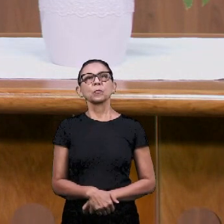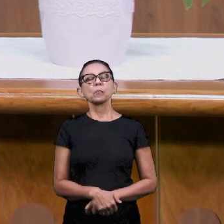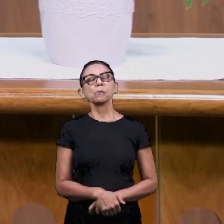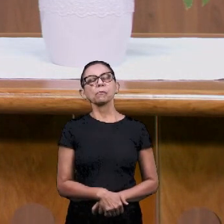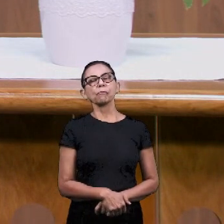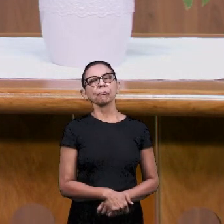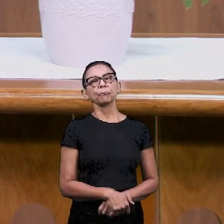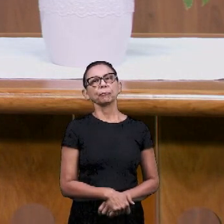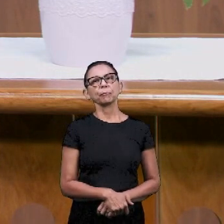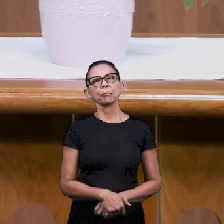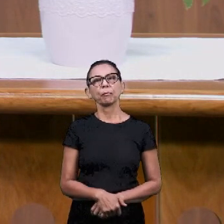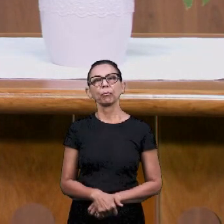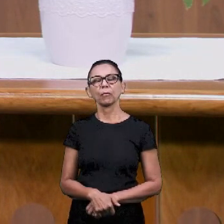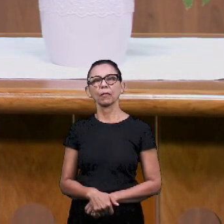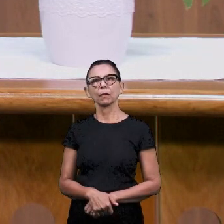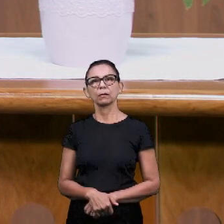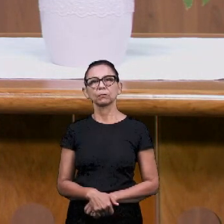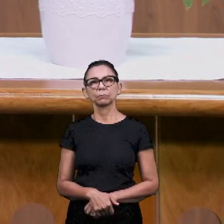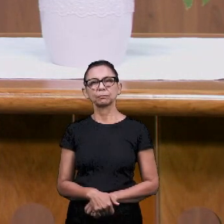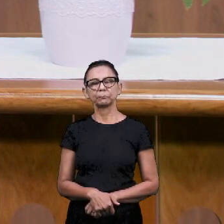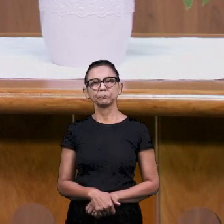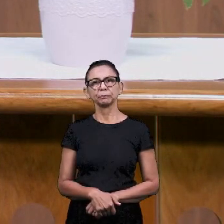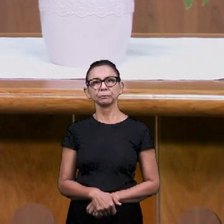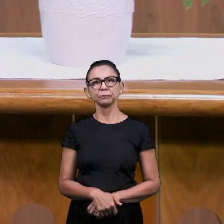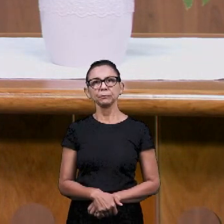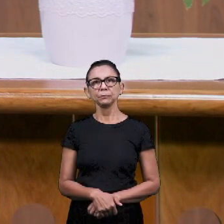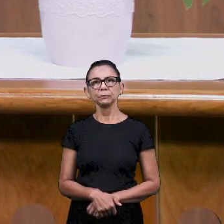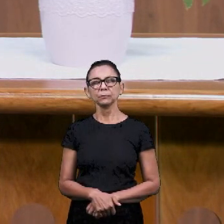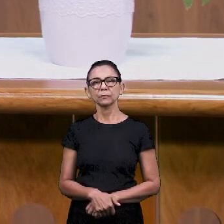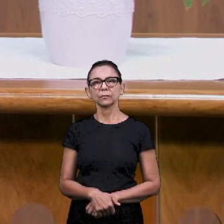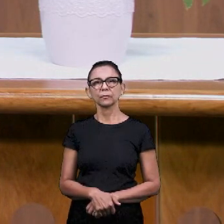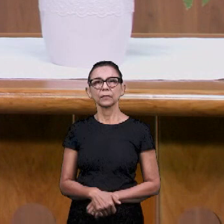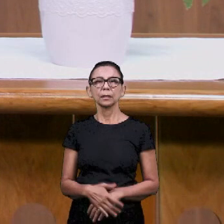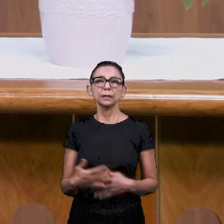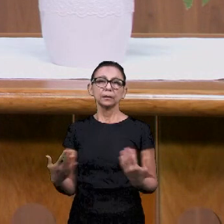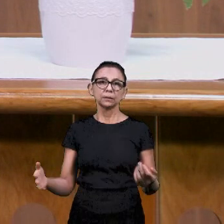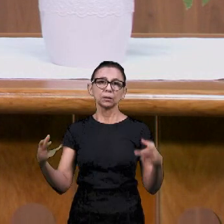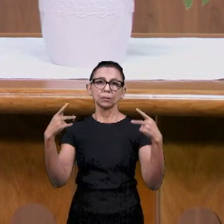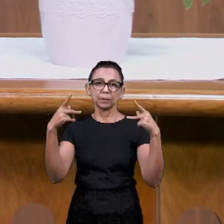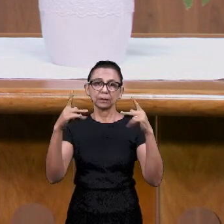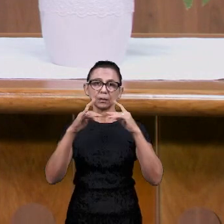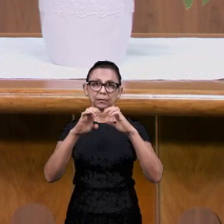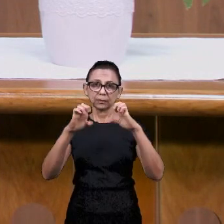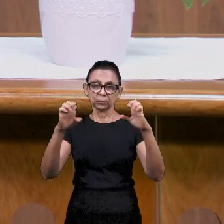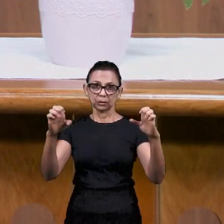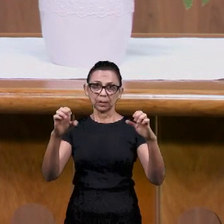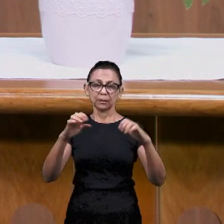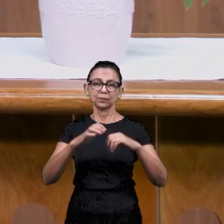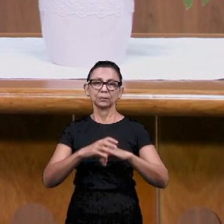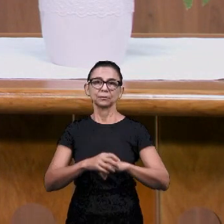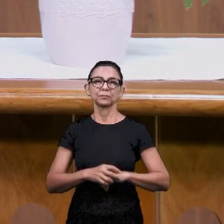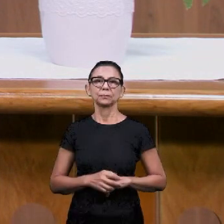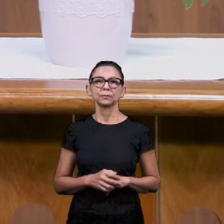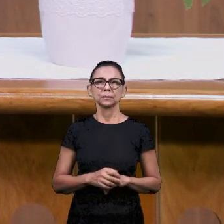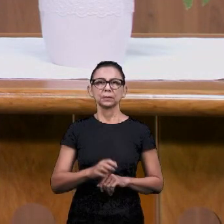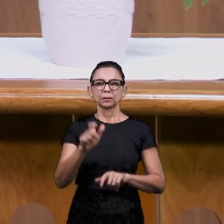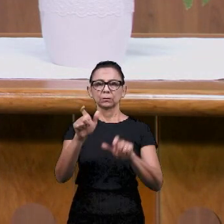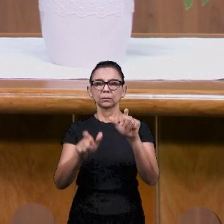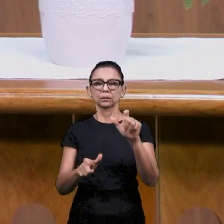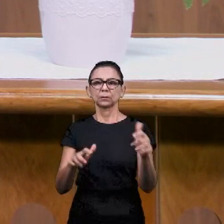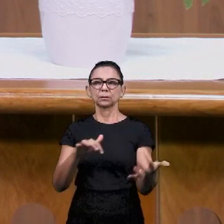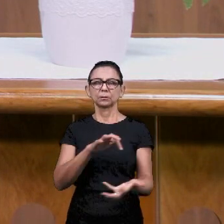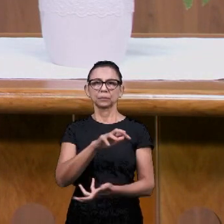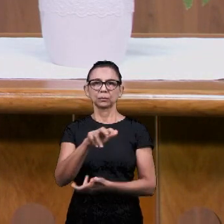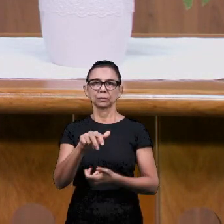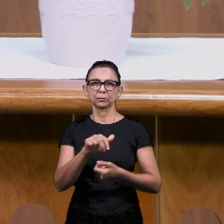c'est une mission donnée par le Seigneur Jésus de prêcher l'évangile à toute créature dans l'évangélisation. Dans l'évangélisation,